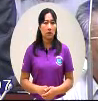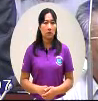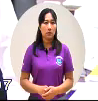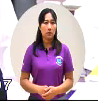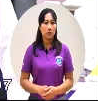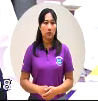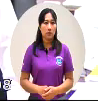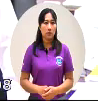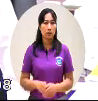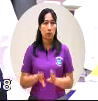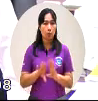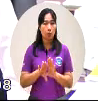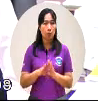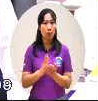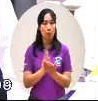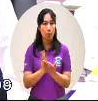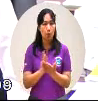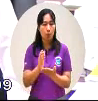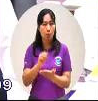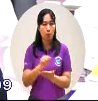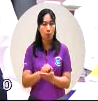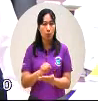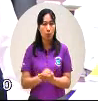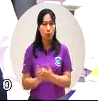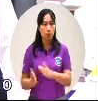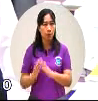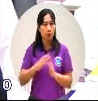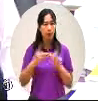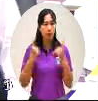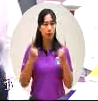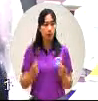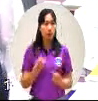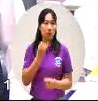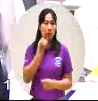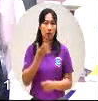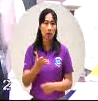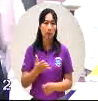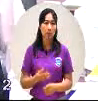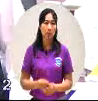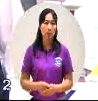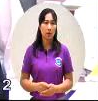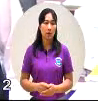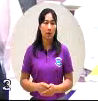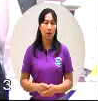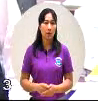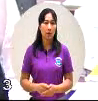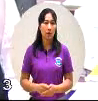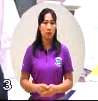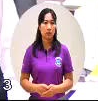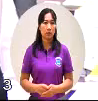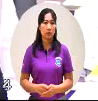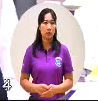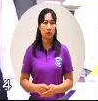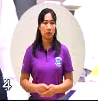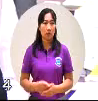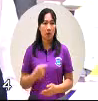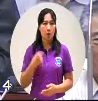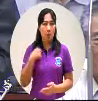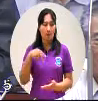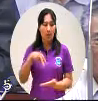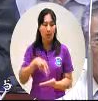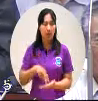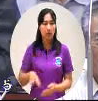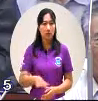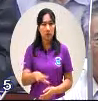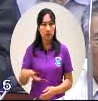可不可以？ 这我就不清楚了。 哎。这个 就我们立场来讲，当事